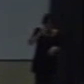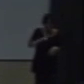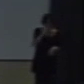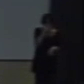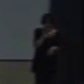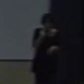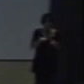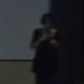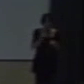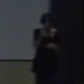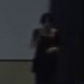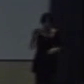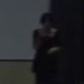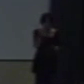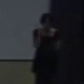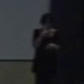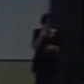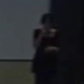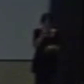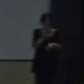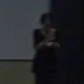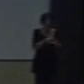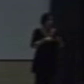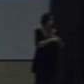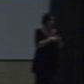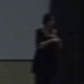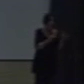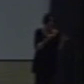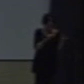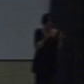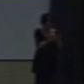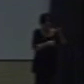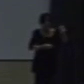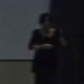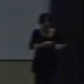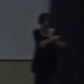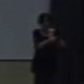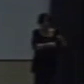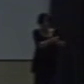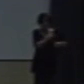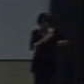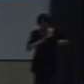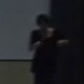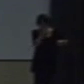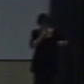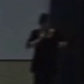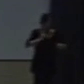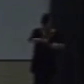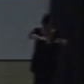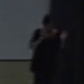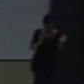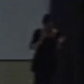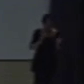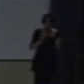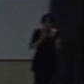dir-ho, per culpa dels directors gestors que qui mana col·loca al capdavant dels mitjans, en lloc de periodistes.